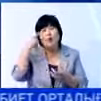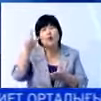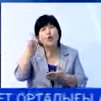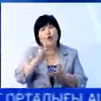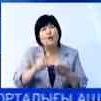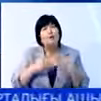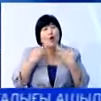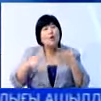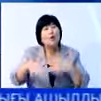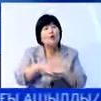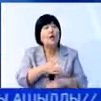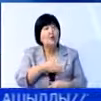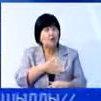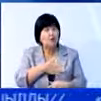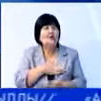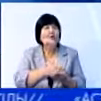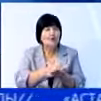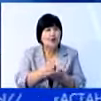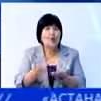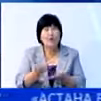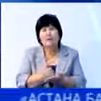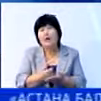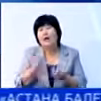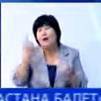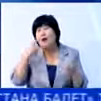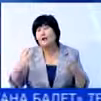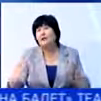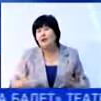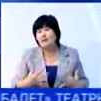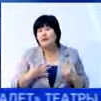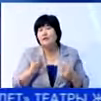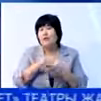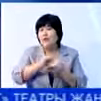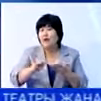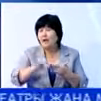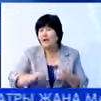өлеңдерімен оқырман қауымның жүрегінен жол тапты. Қанатты шабытына қуатты қаламы